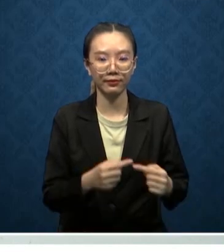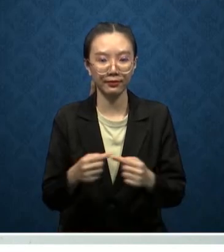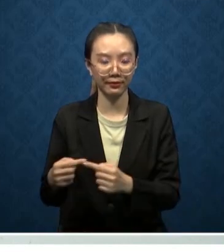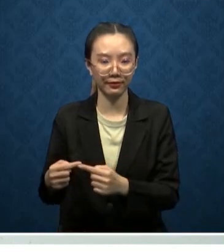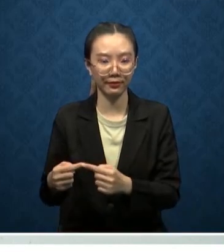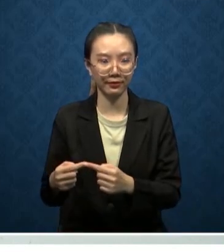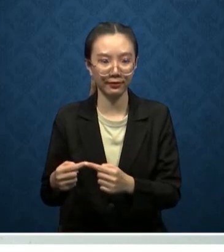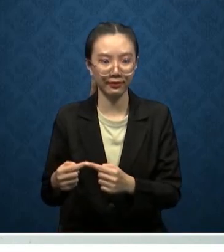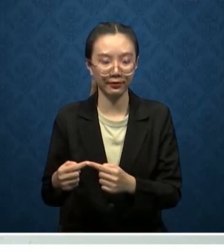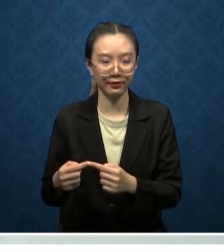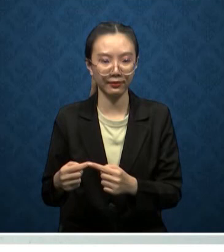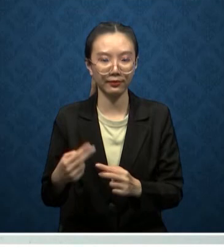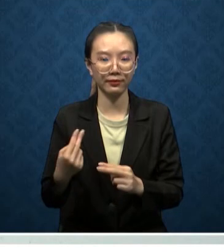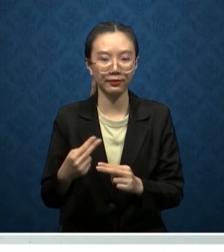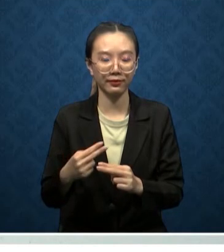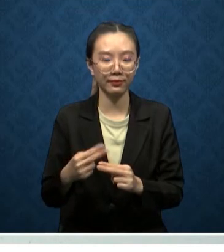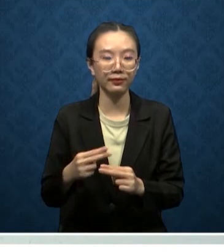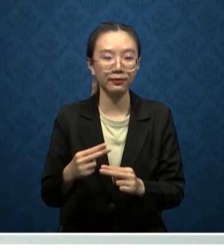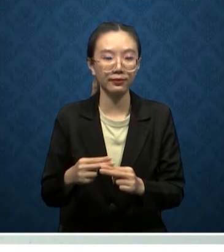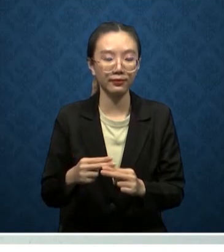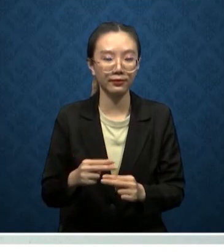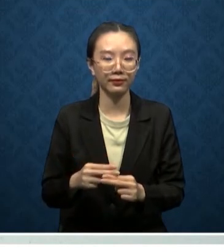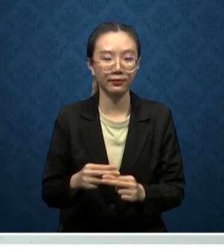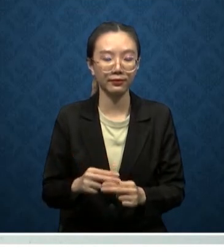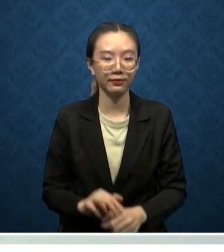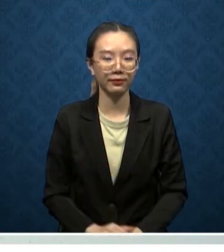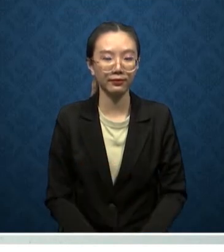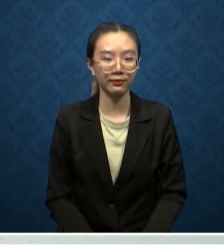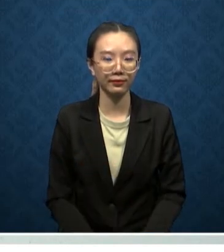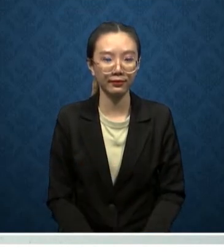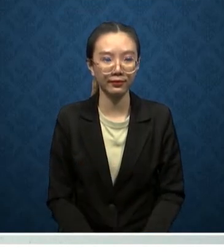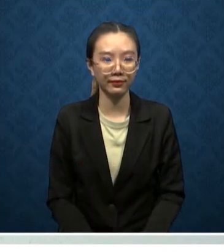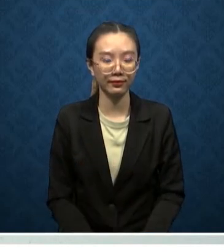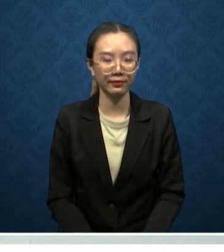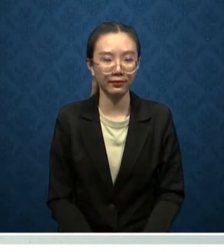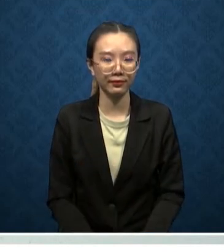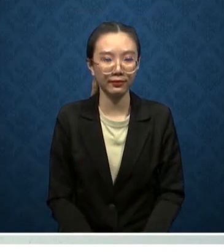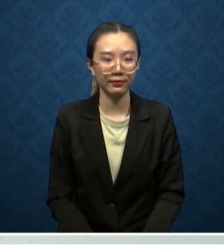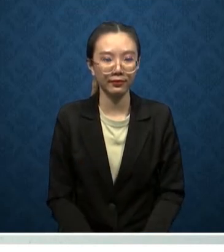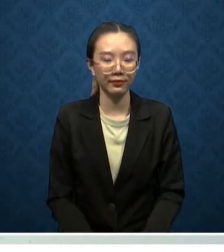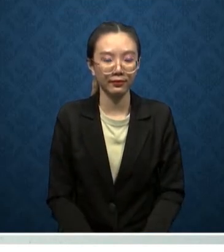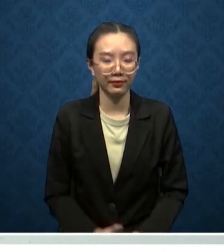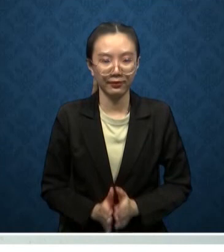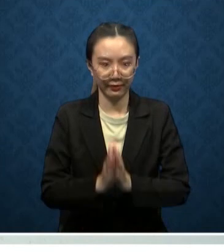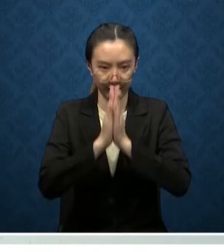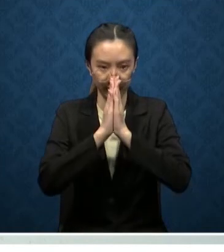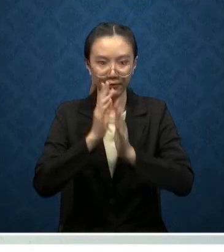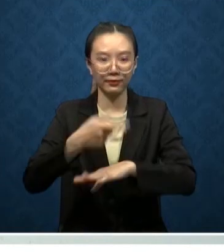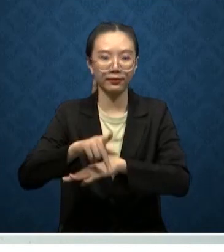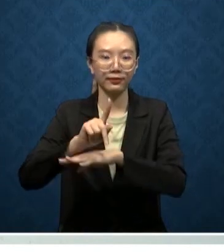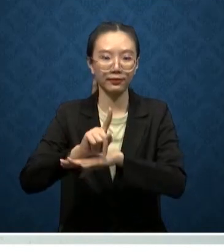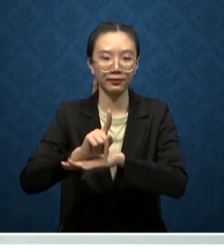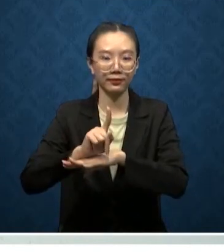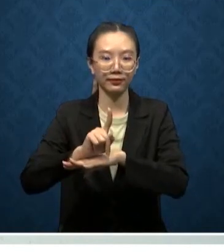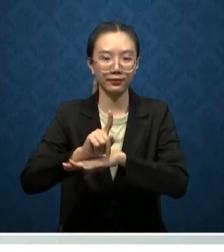วุฒิพันธ์วิชัยรัตน์อภิปรายเชิญครับครับกราบเรียนท่านประธานวุฒิสภาที่